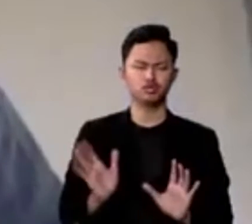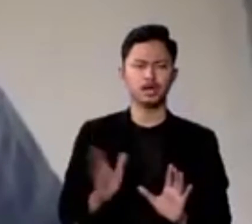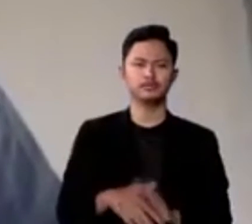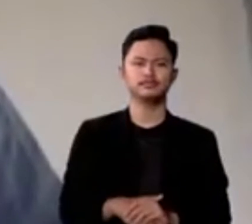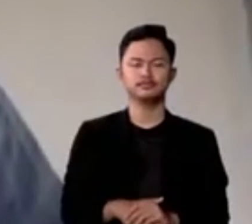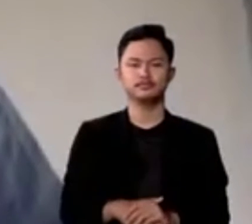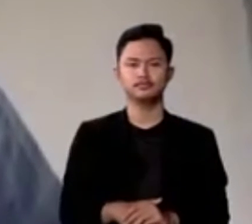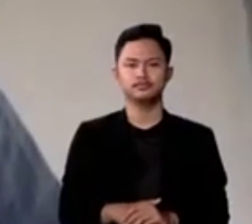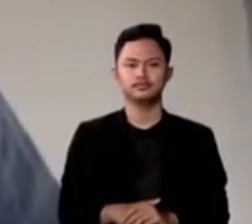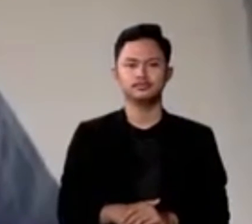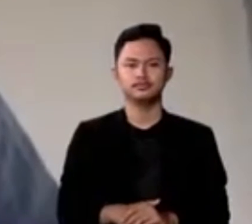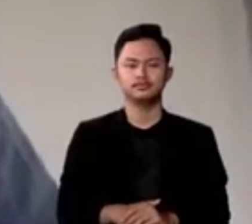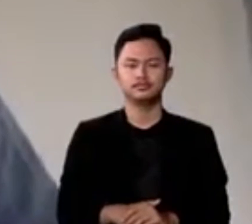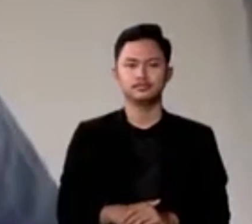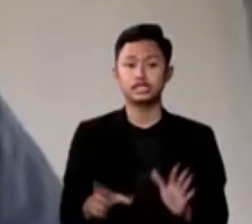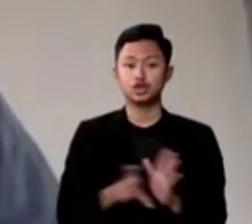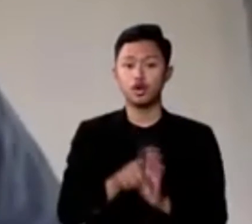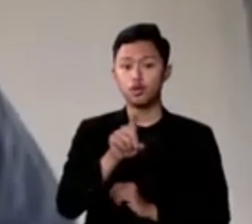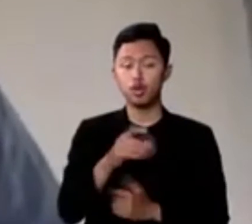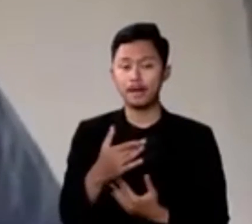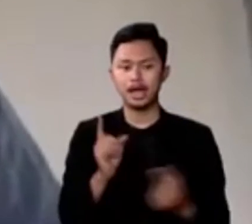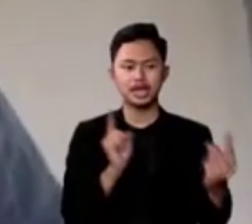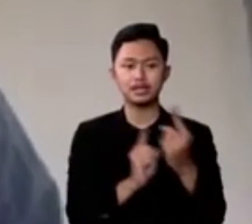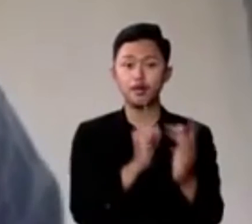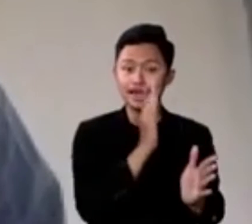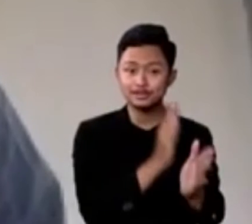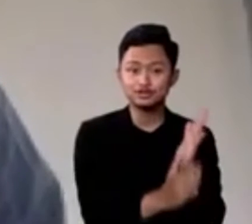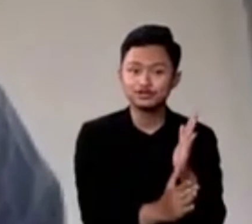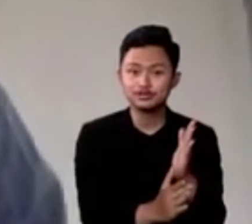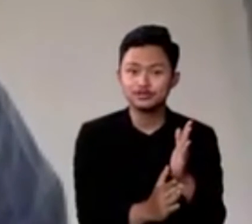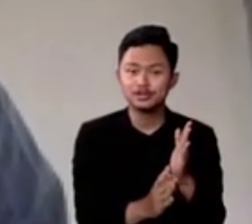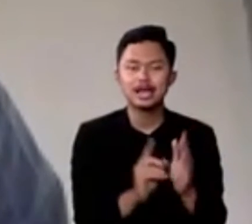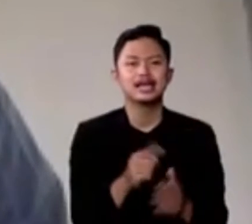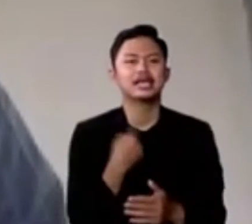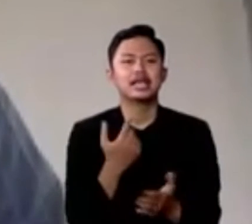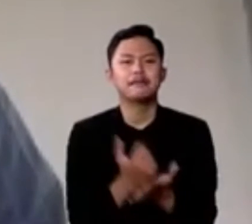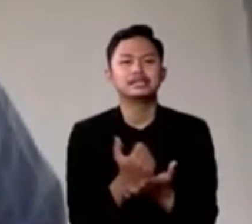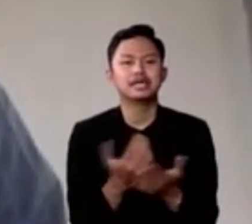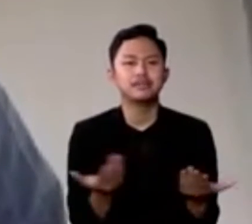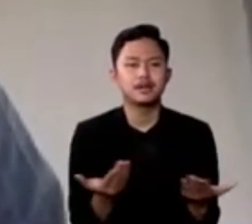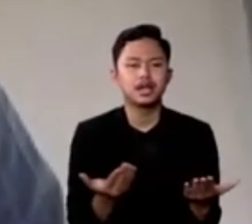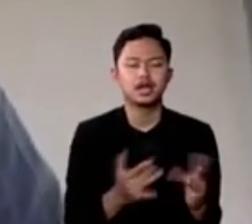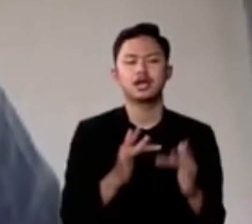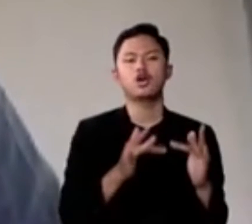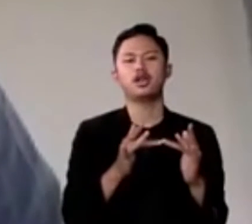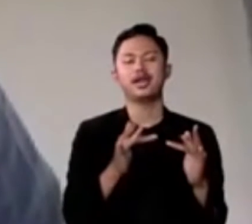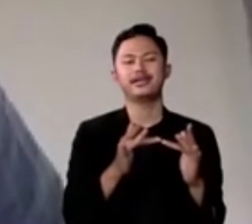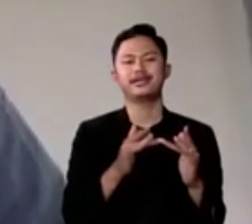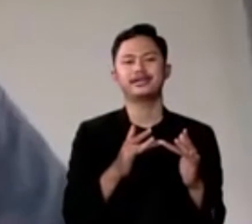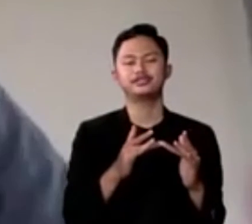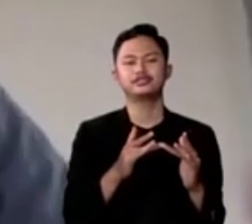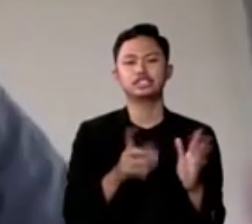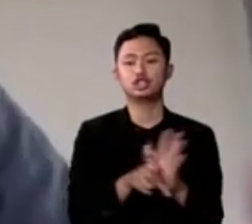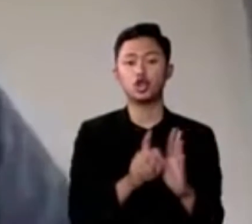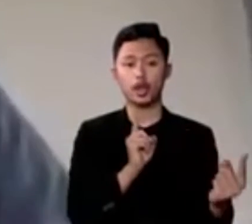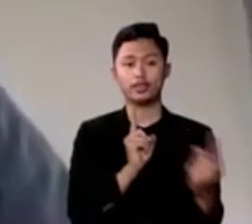beberapa beberapa kebutuhan langsung kita kita pasti pastikan lewat-lewat Bertuah kalaupun